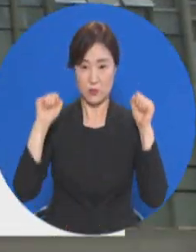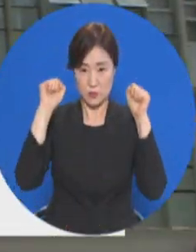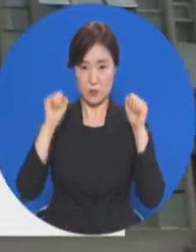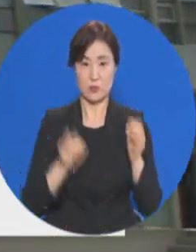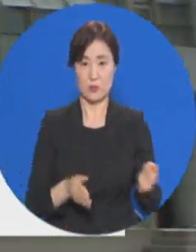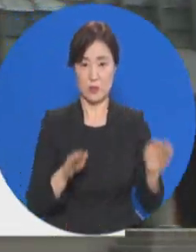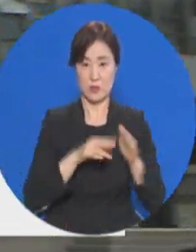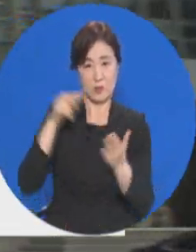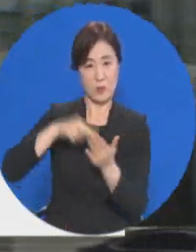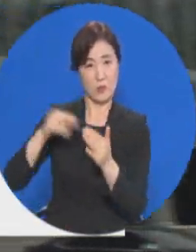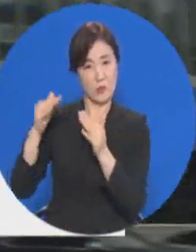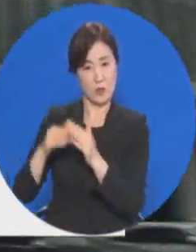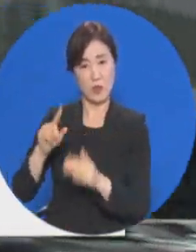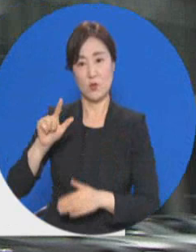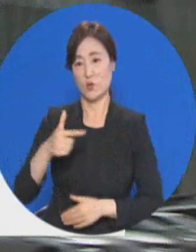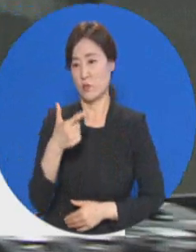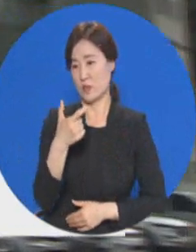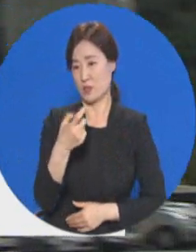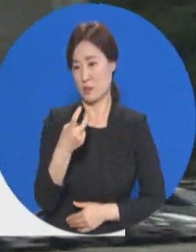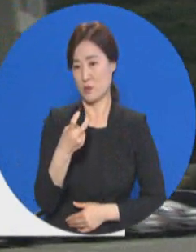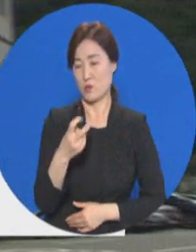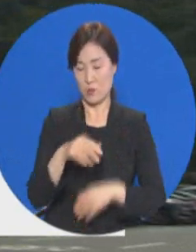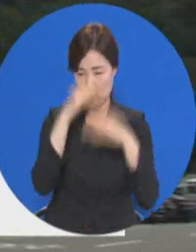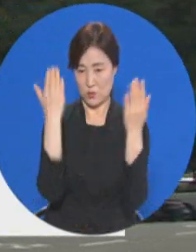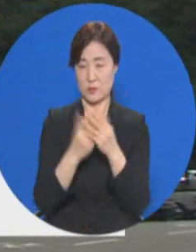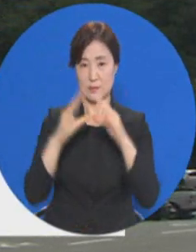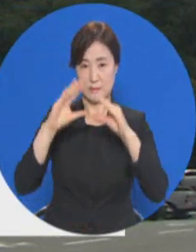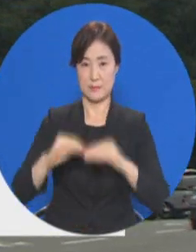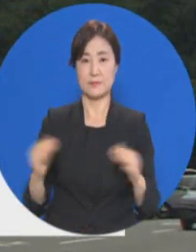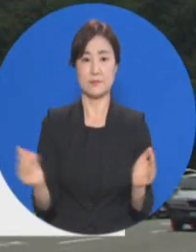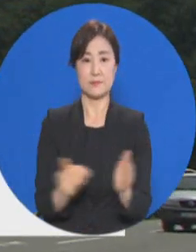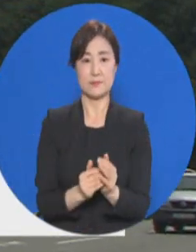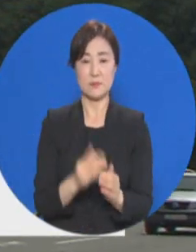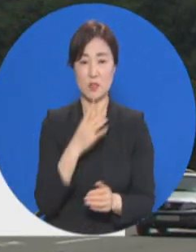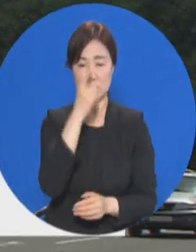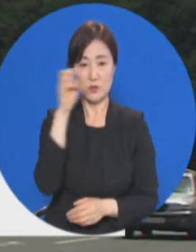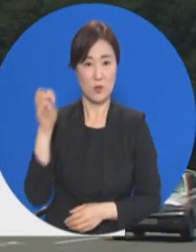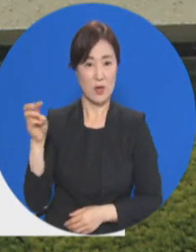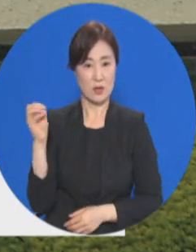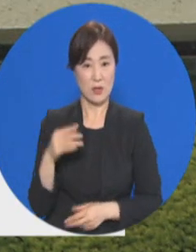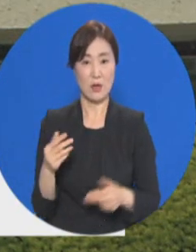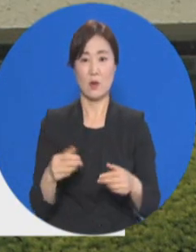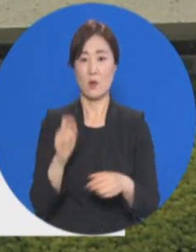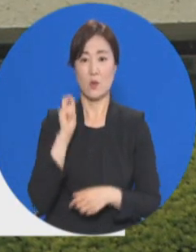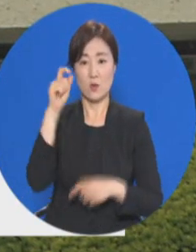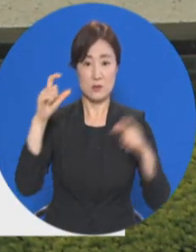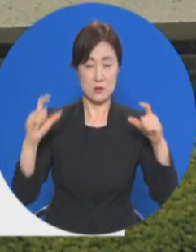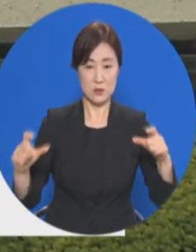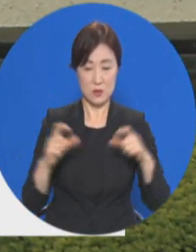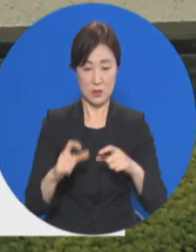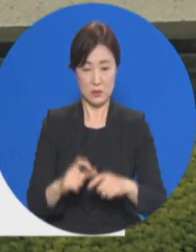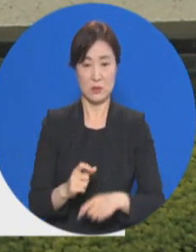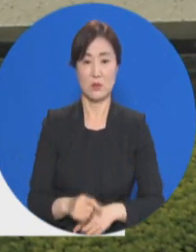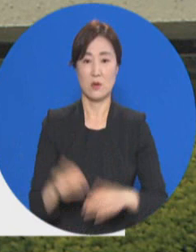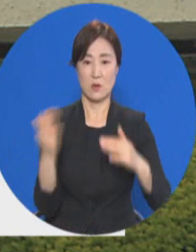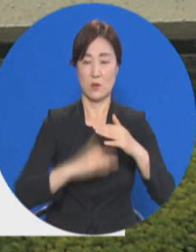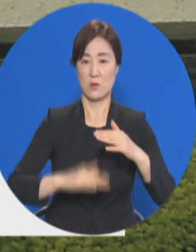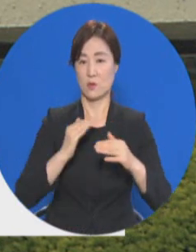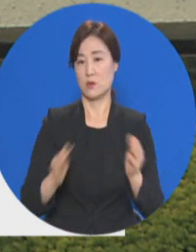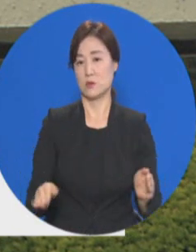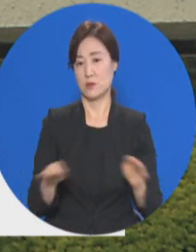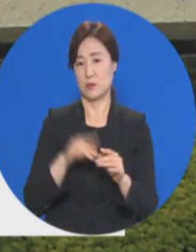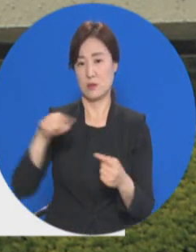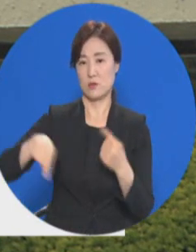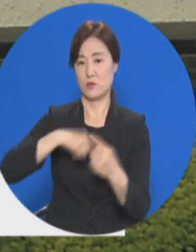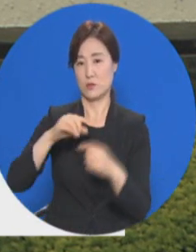등 620여 곳의 운영을 오늘부터 중단했으며 순천시와 광양시 고흥군도 공공시설에 대해 운영 중단